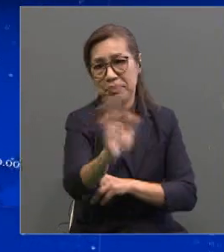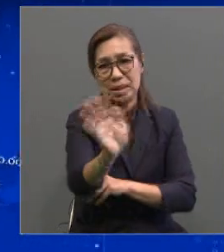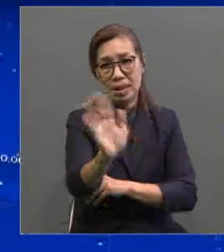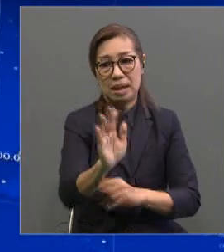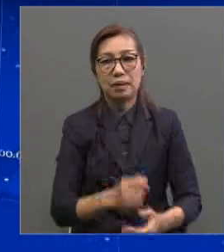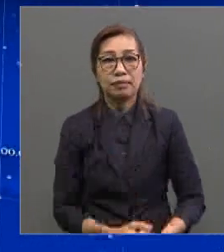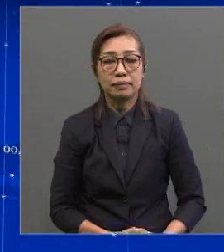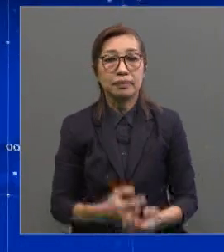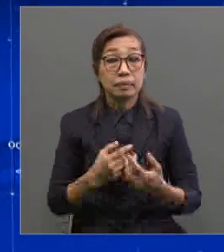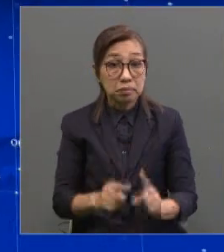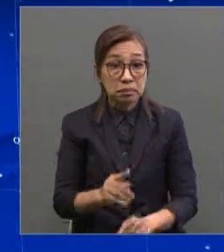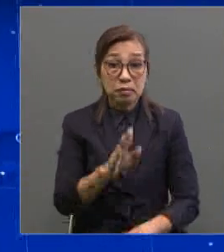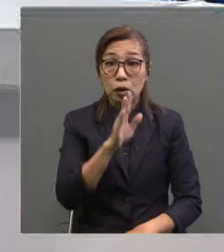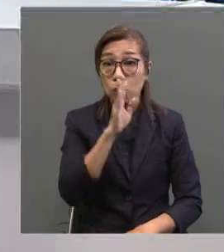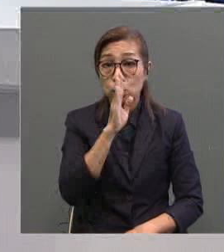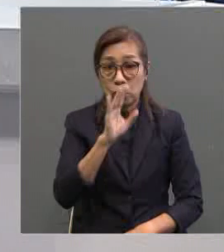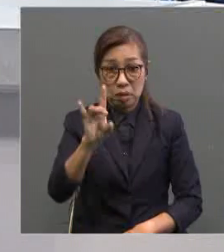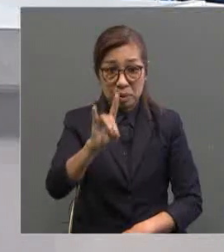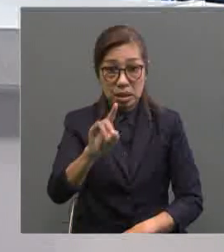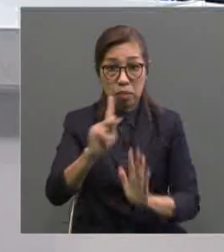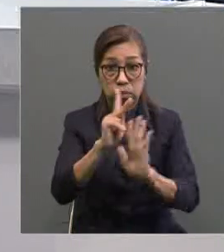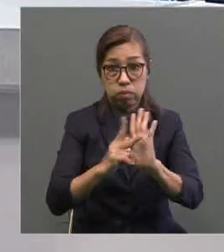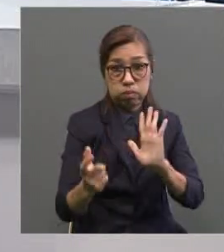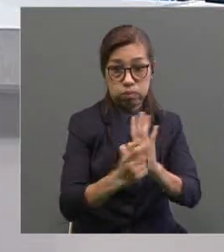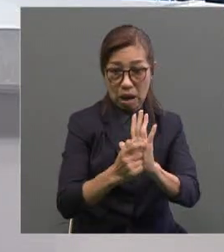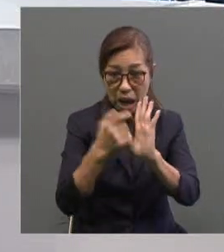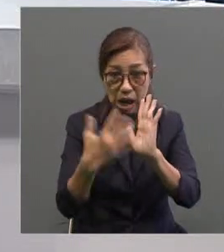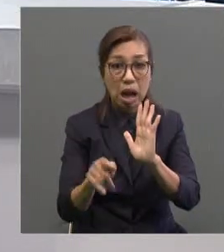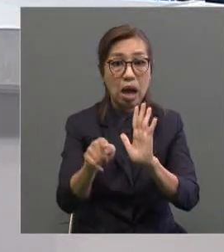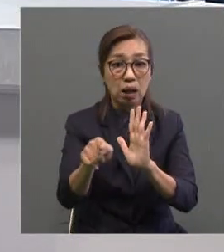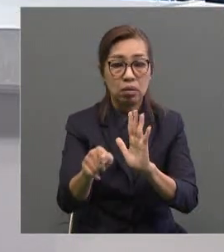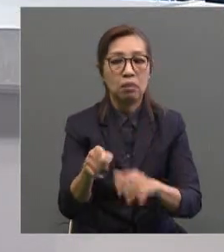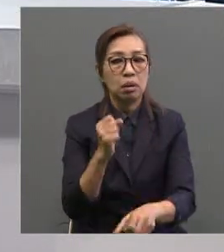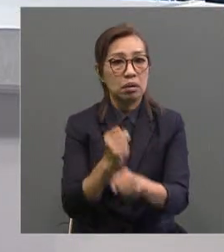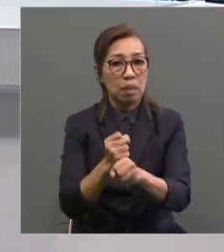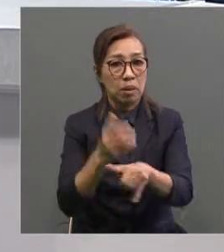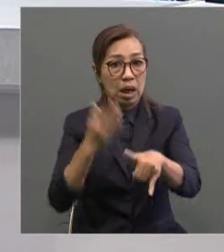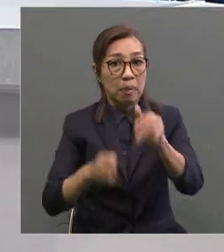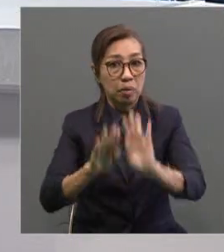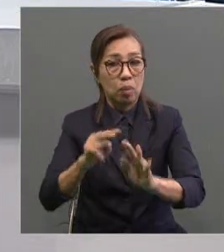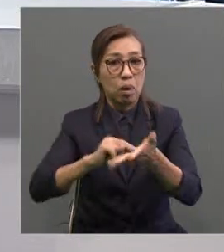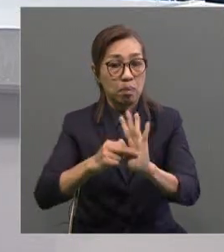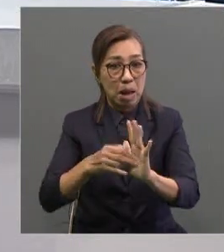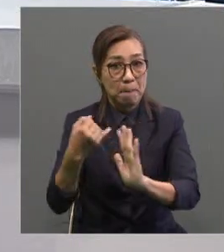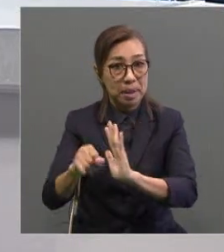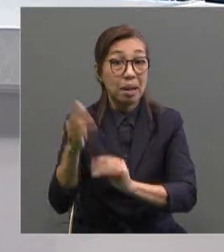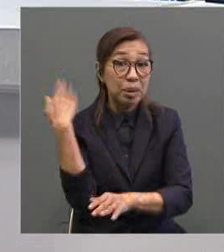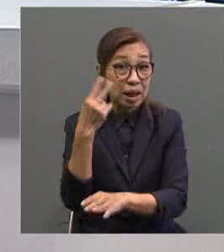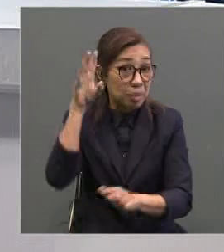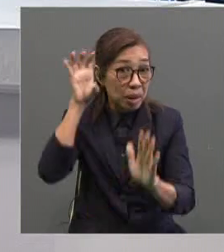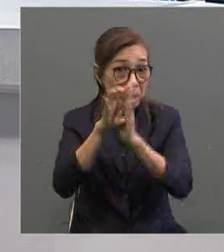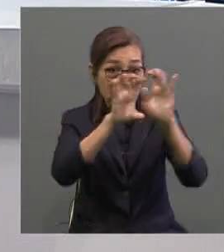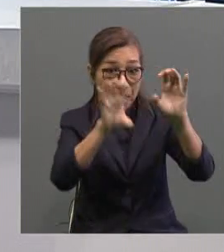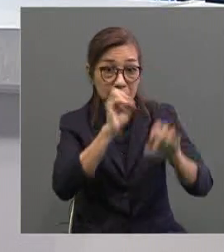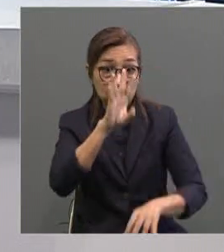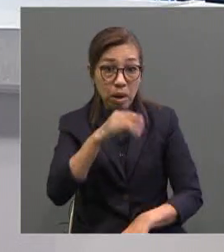ครับแต่ถ้ามันเป็นสัตว์ป่าคุ้มครองจำพวกสัตว์เลื้อยคลานในอันนี้ก็ถือว่ามีความผิดนะเมื่อสักครู่นี้ภาพกราฟิกที่ขึ้นมาแล้วมันบอก